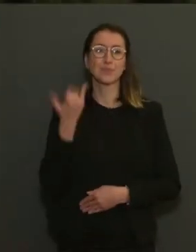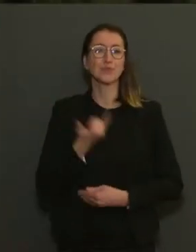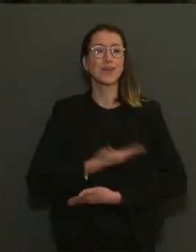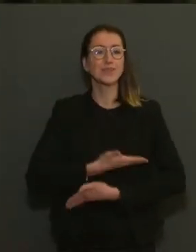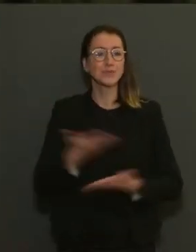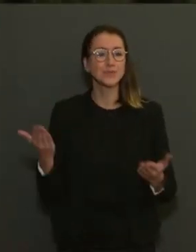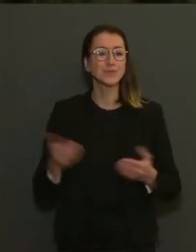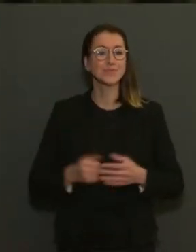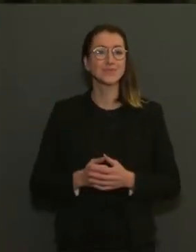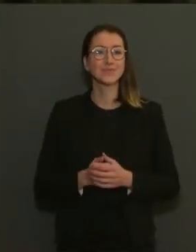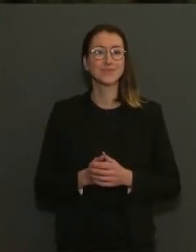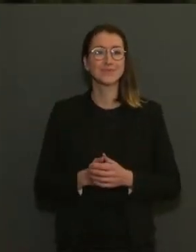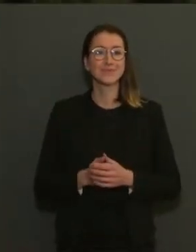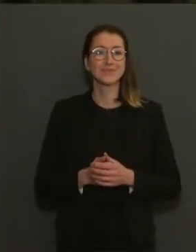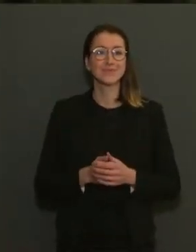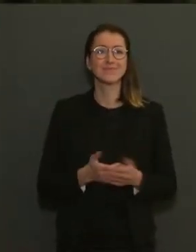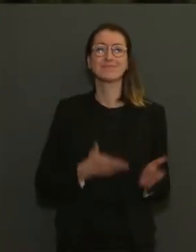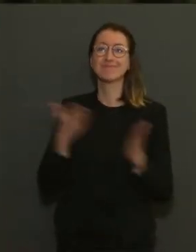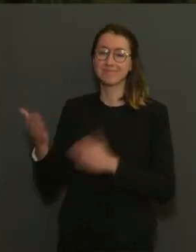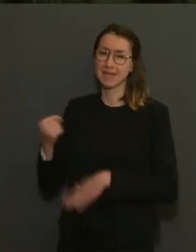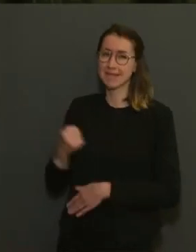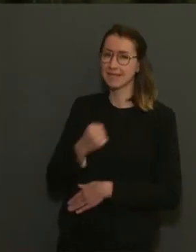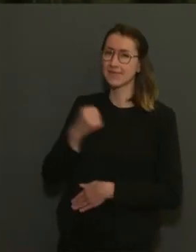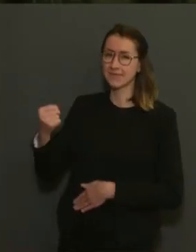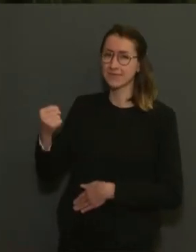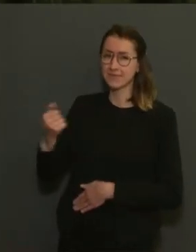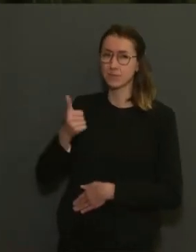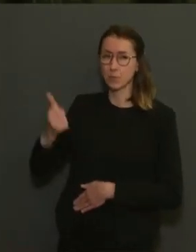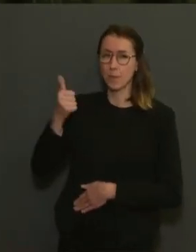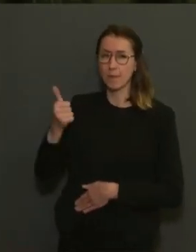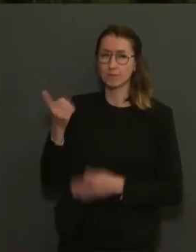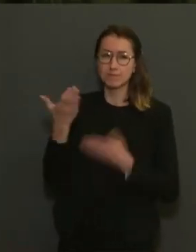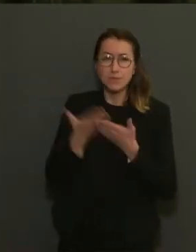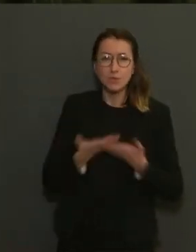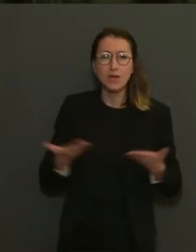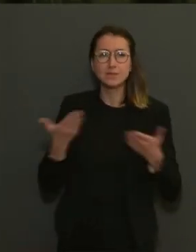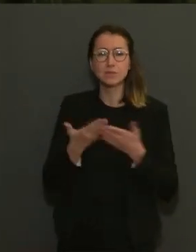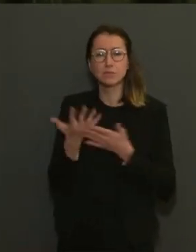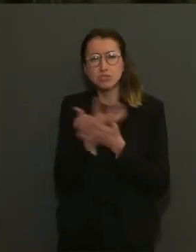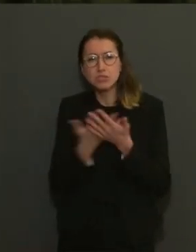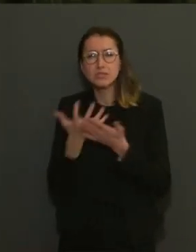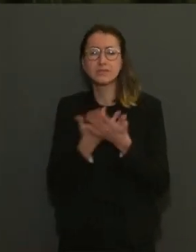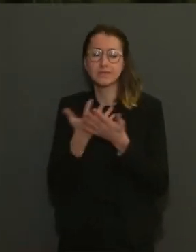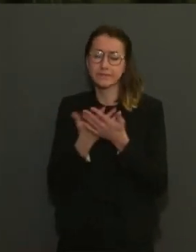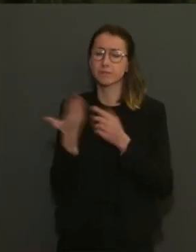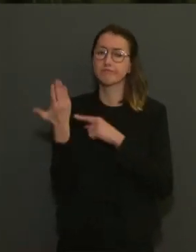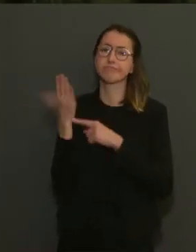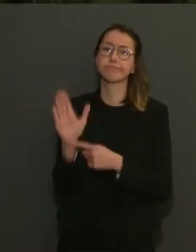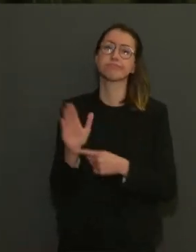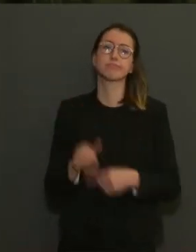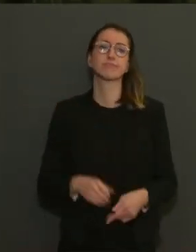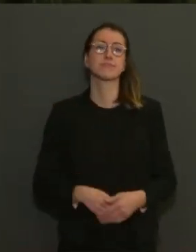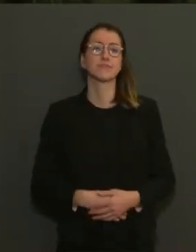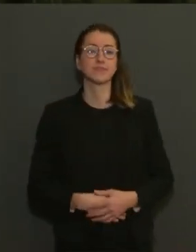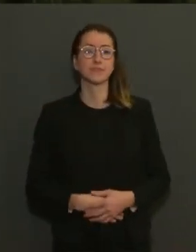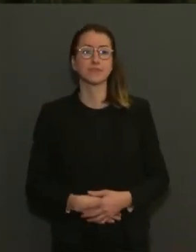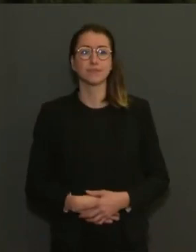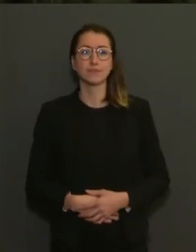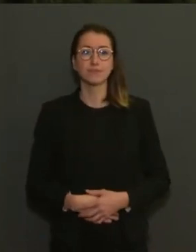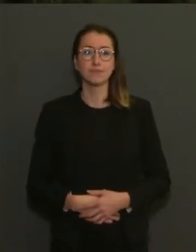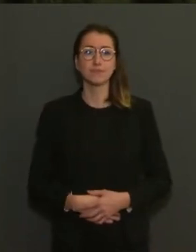Je vais passer la parole au docteur Ivan Latem qui va faire un point sur les chiffres reçus aujourd'hui.